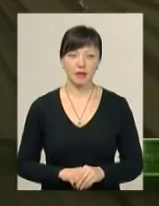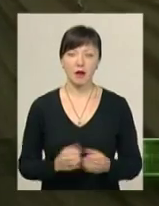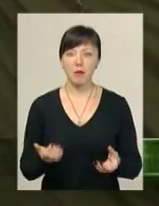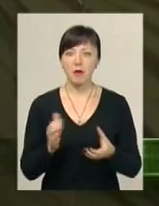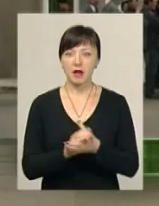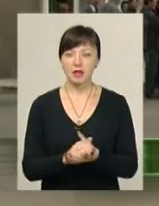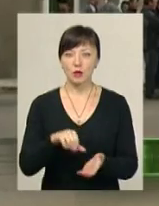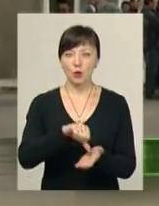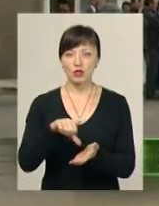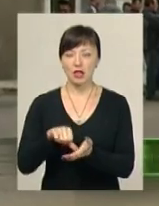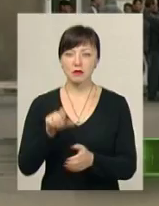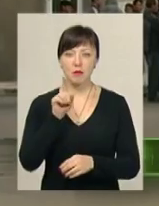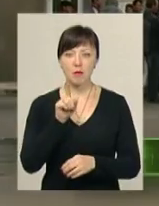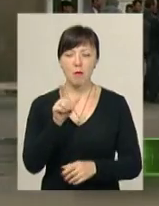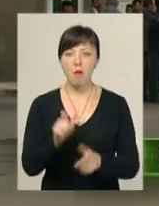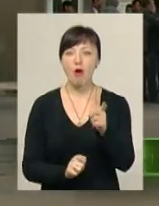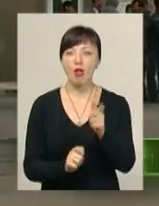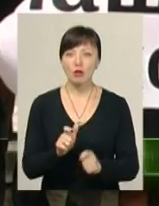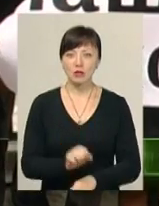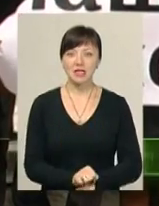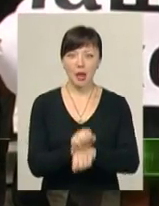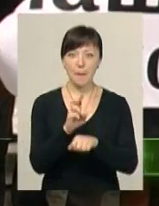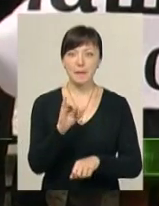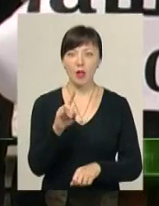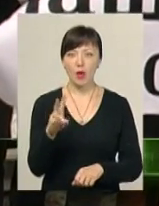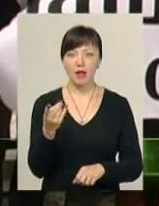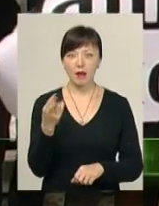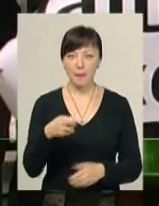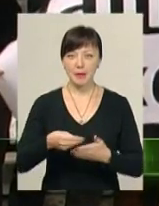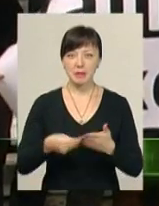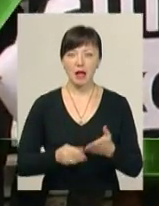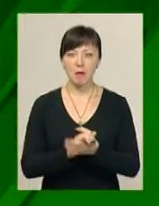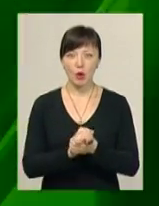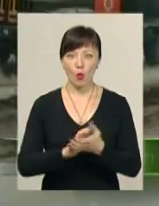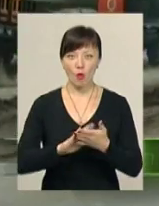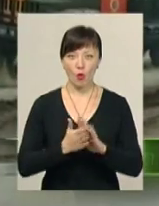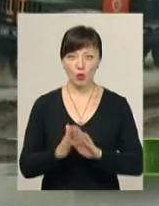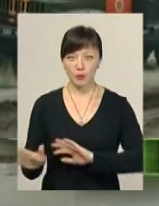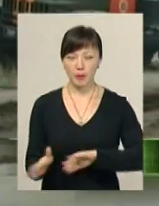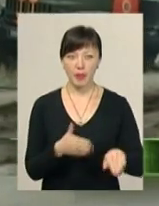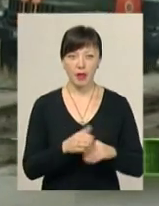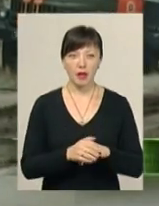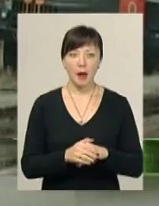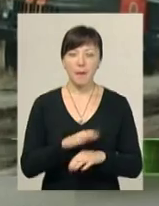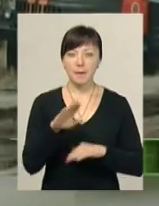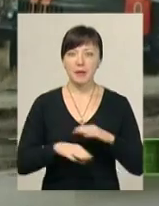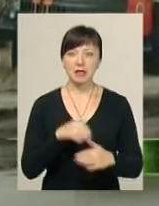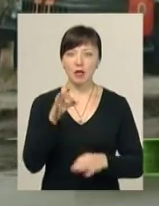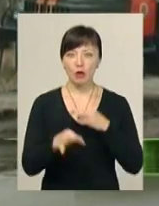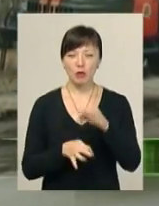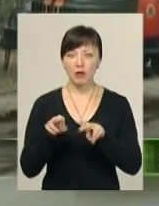Помирилися. Учасники молочного страйку у Білогір'ї підписали мирову угоду. Під цілодобовим наглядом